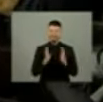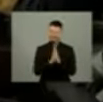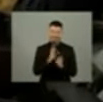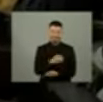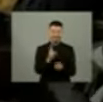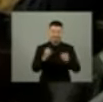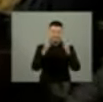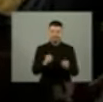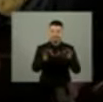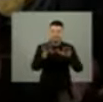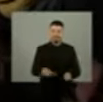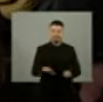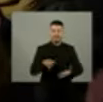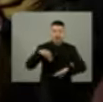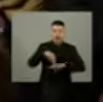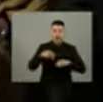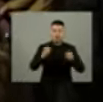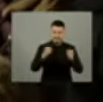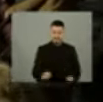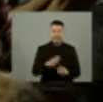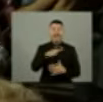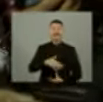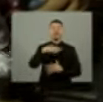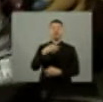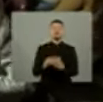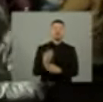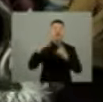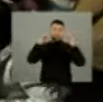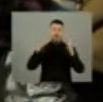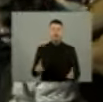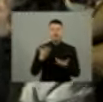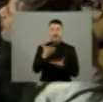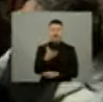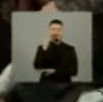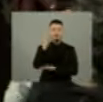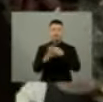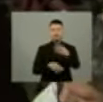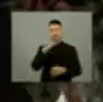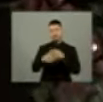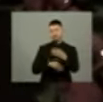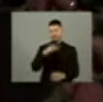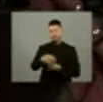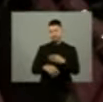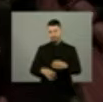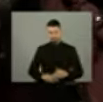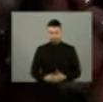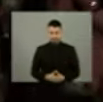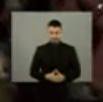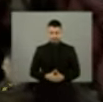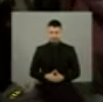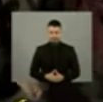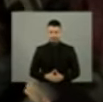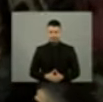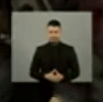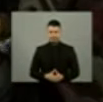για επανάληψη της διαδικασίας νέου αρχηγού. Καταλαβαίνετε ότι όλο αυτό είναι ένα αδιέξοδο και αντανακλά το